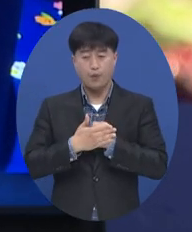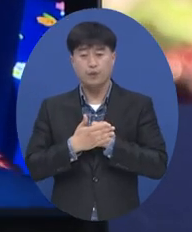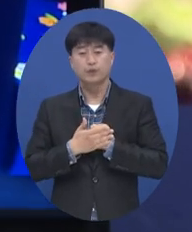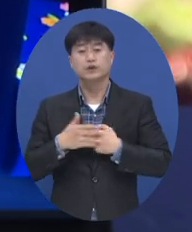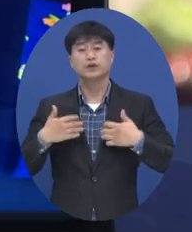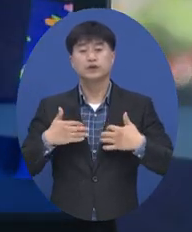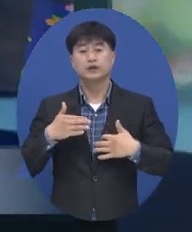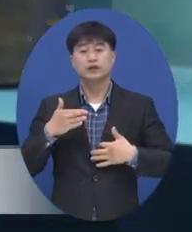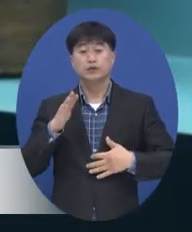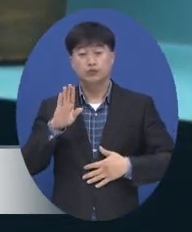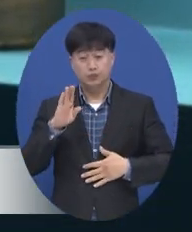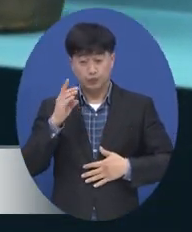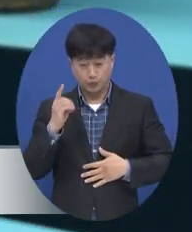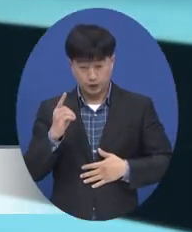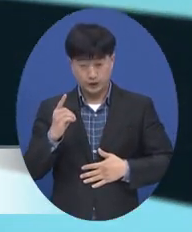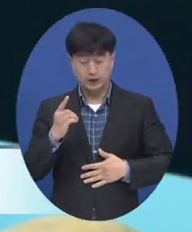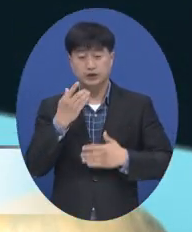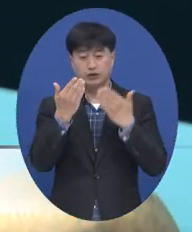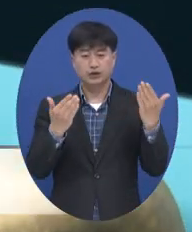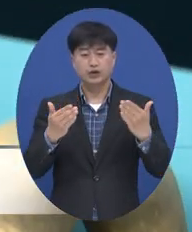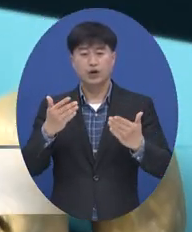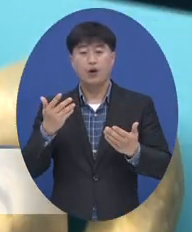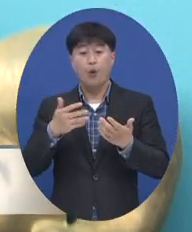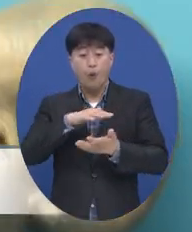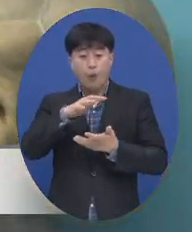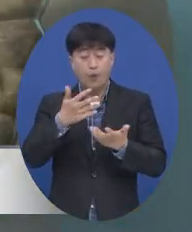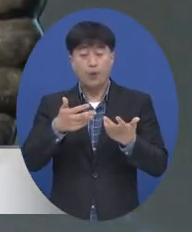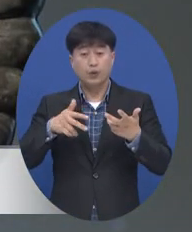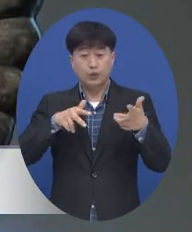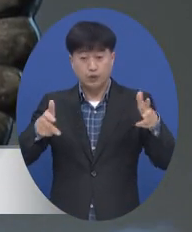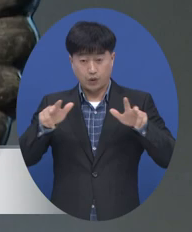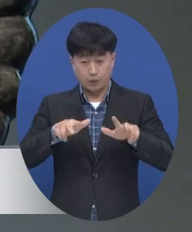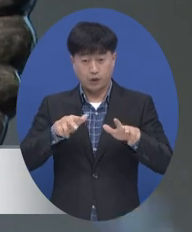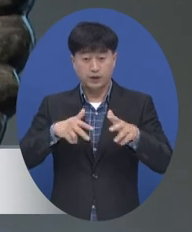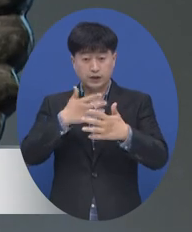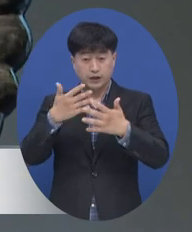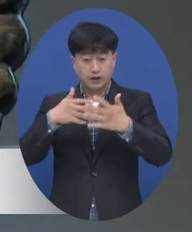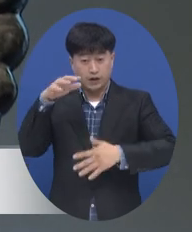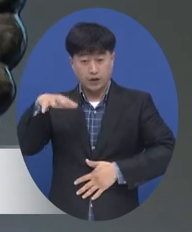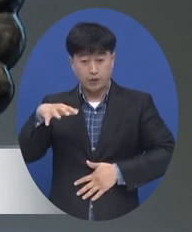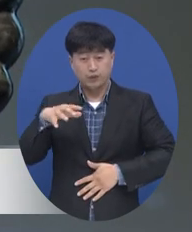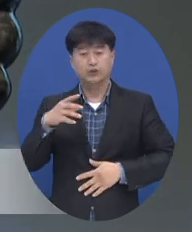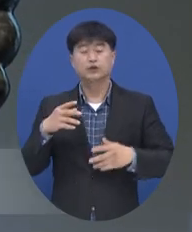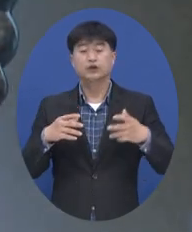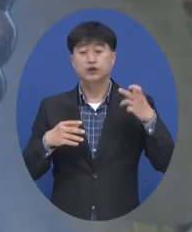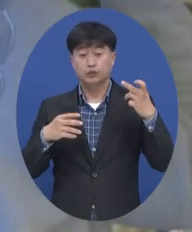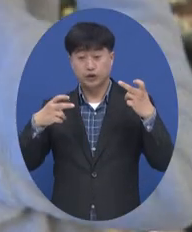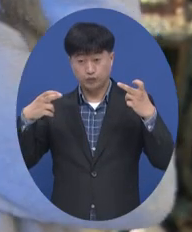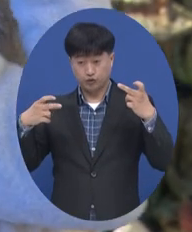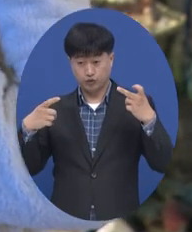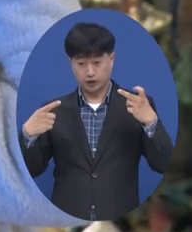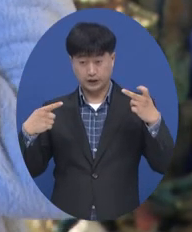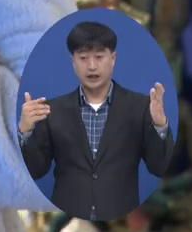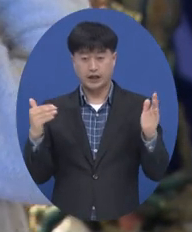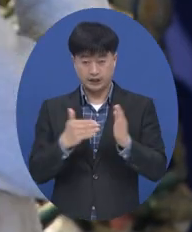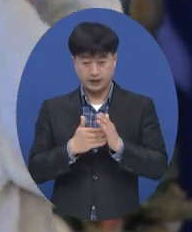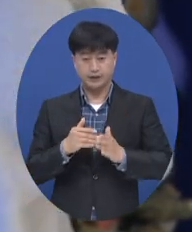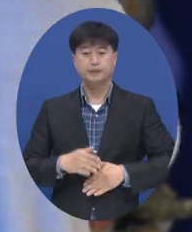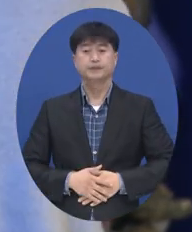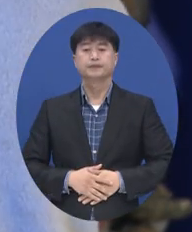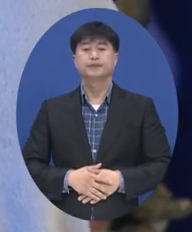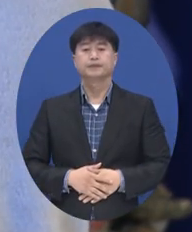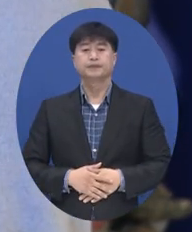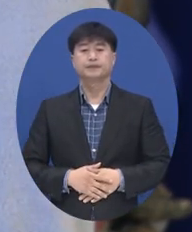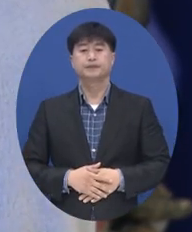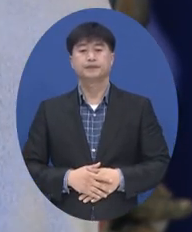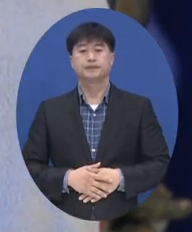도자 전시. 공중정원 상상의 공간 전시는 다음 달 16일까지 이어집니다. 경기지TV 구영슬입니다.